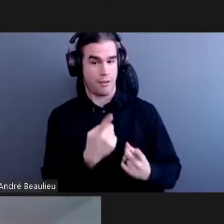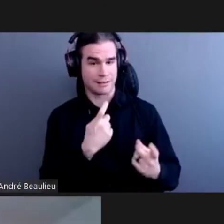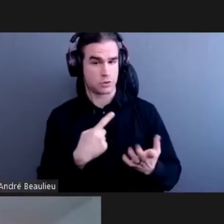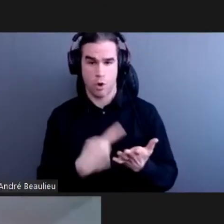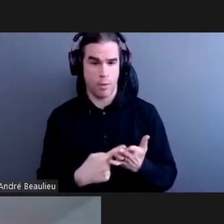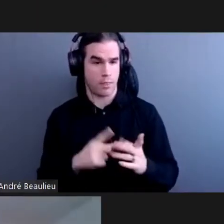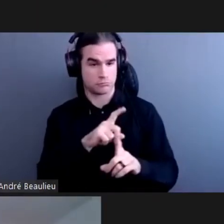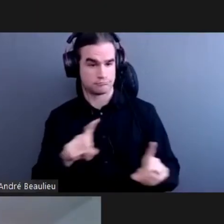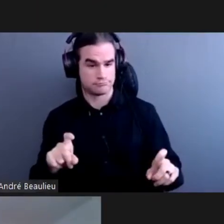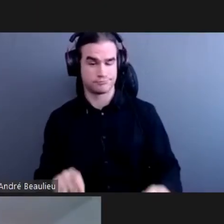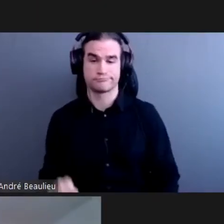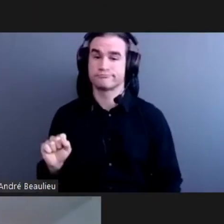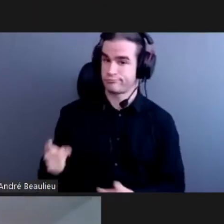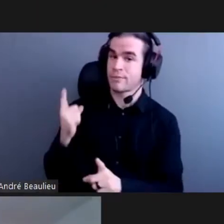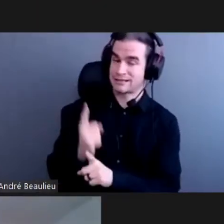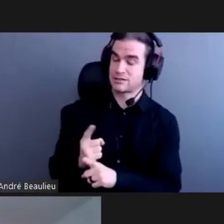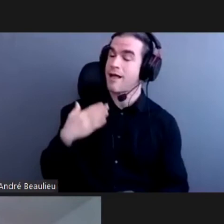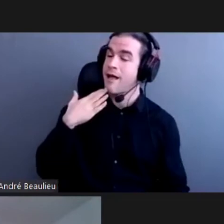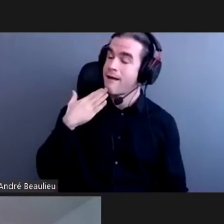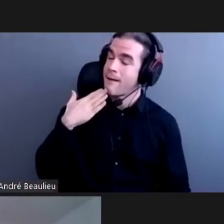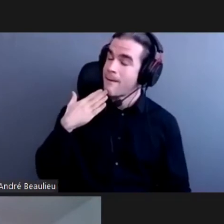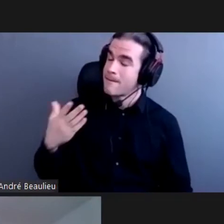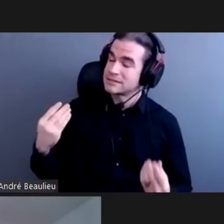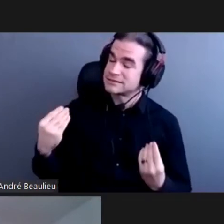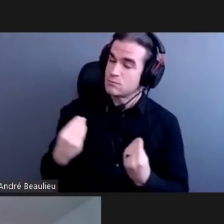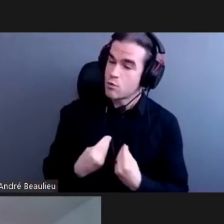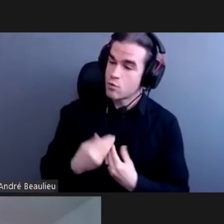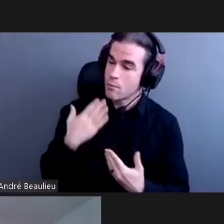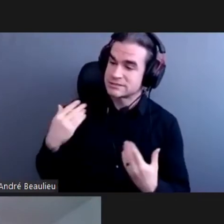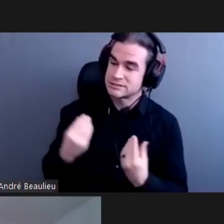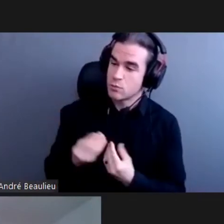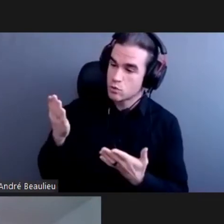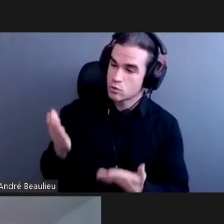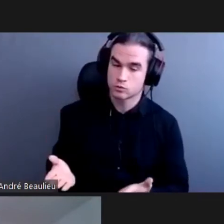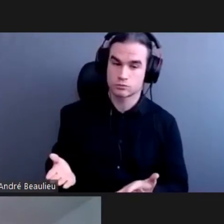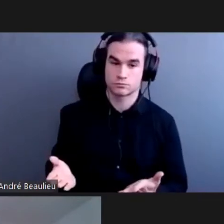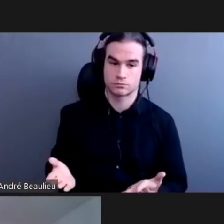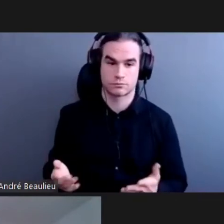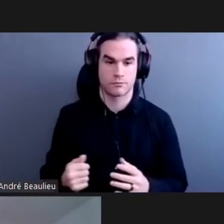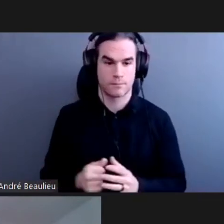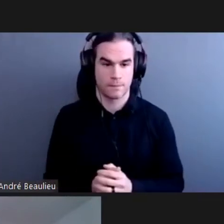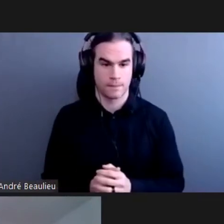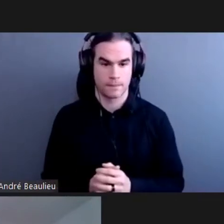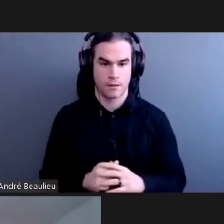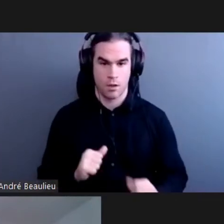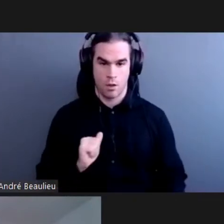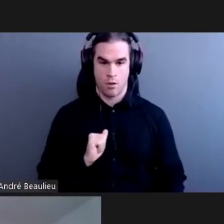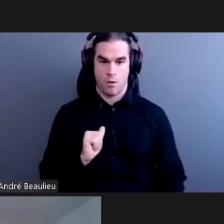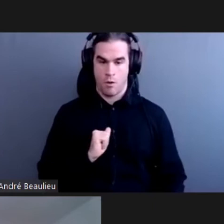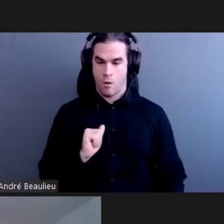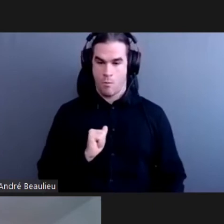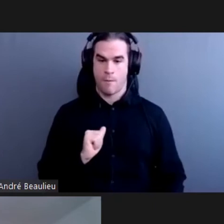commentaires. Exactement. Merci beaucoup. Merci beaucoup. Même en manipulant le diaporama, j'avais